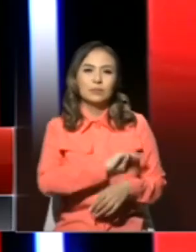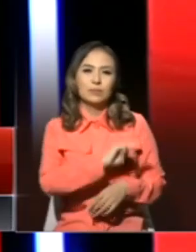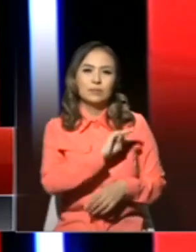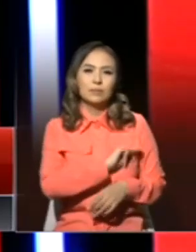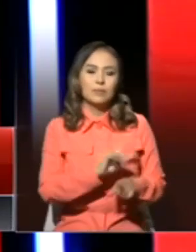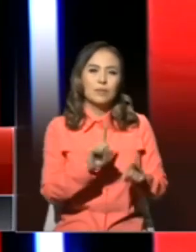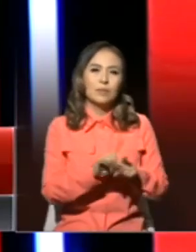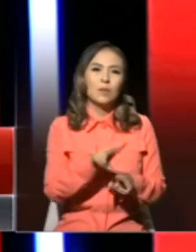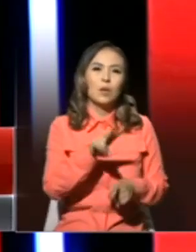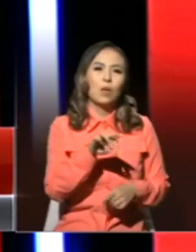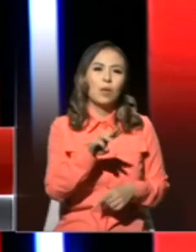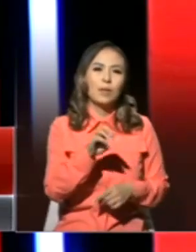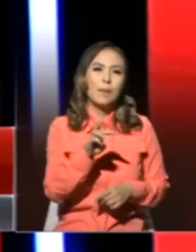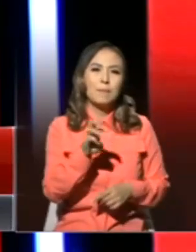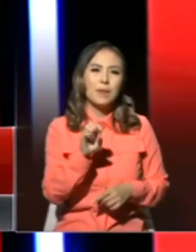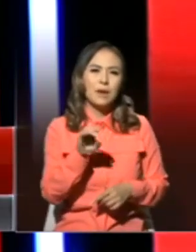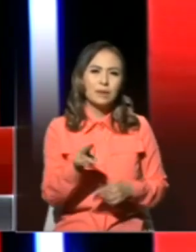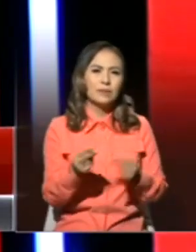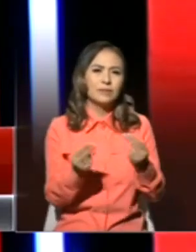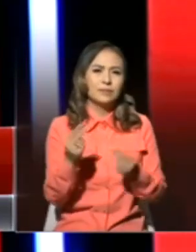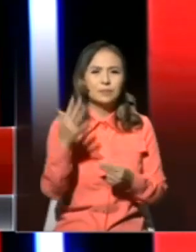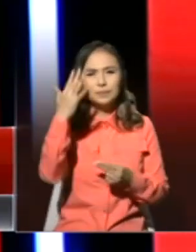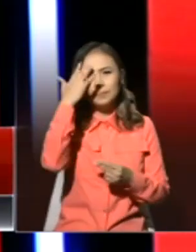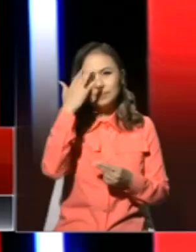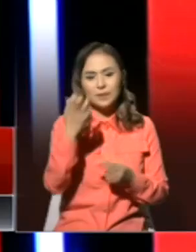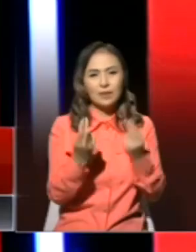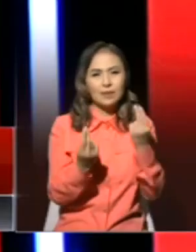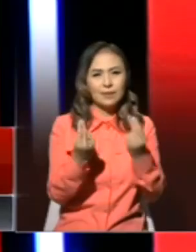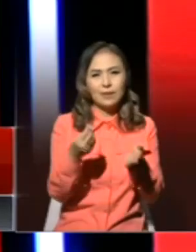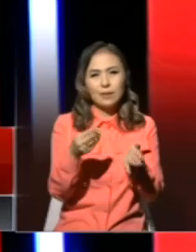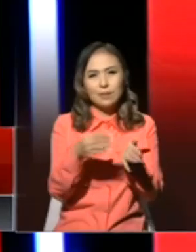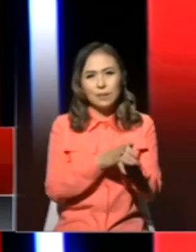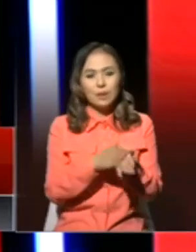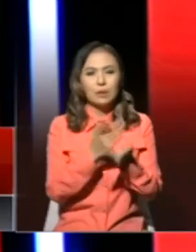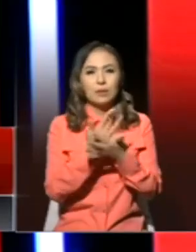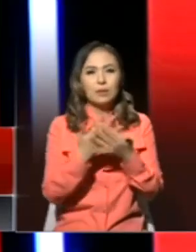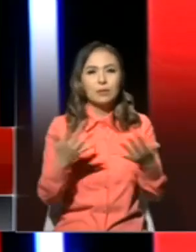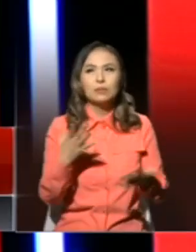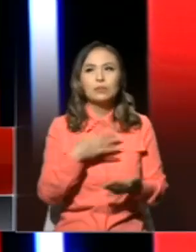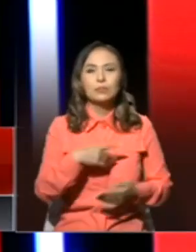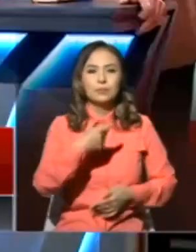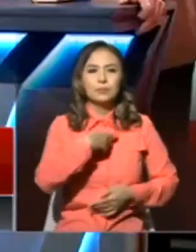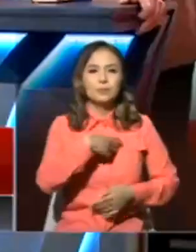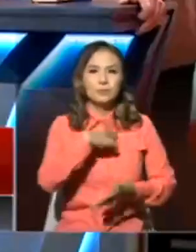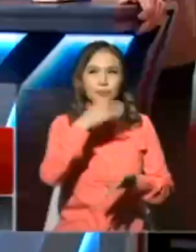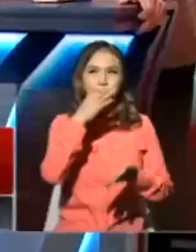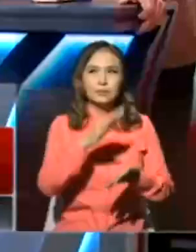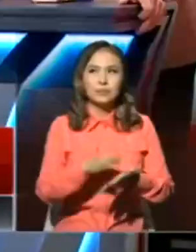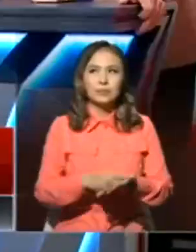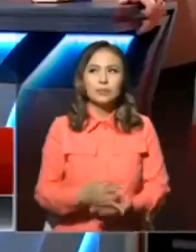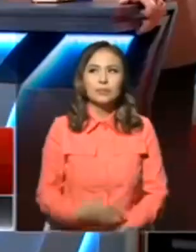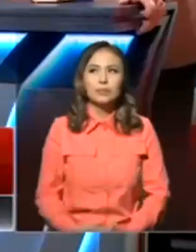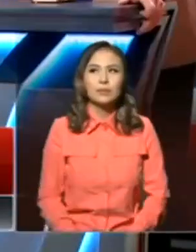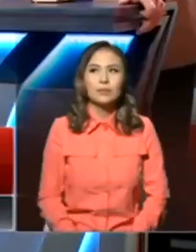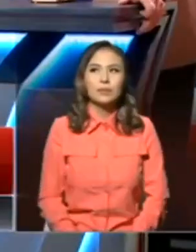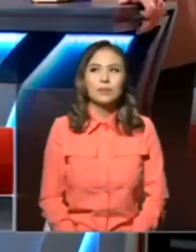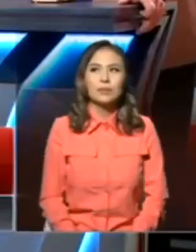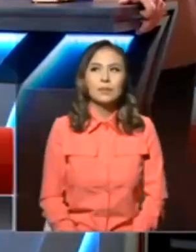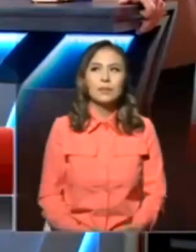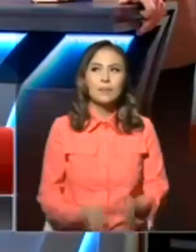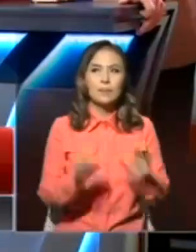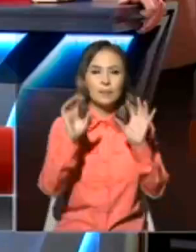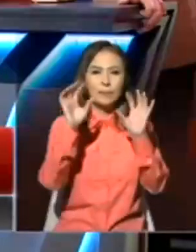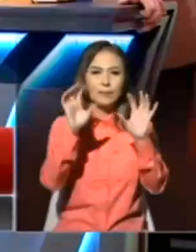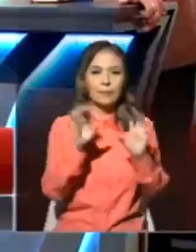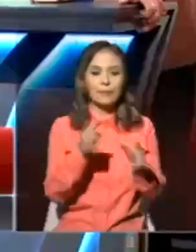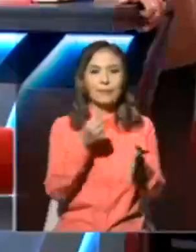Жаңа лотоматиктер, құмар ойындар, букмекерлік кеңселер үшін жауап бермей қойды. Сіз өзіңіз үшін ғана өзіңіз. Иә, лотерея үшін жауап берейін. Заң қабылданғанға